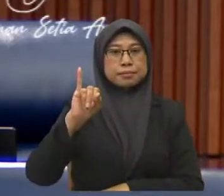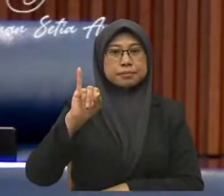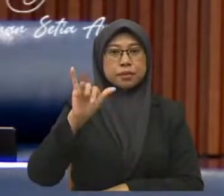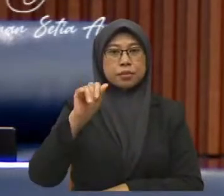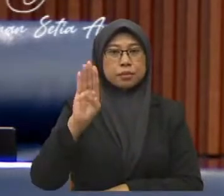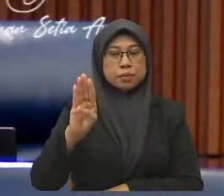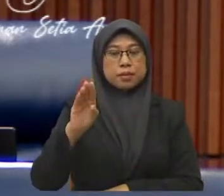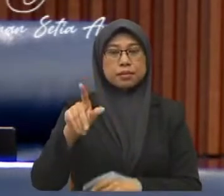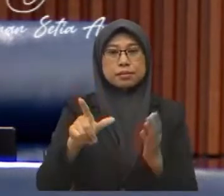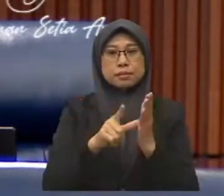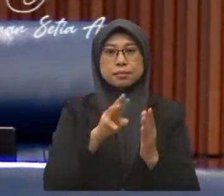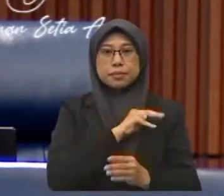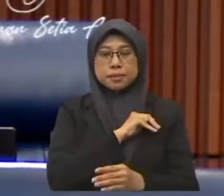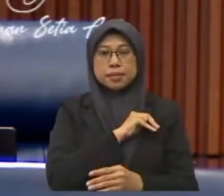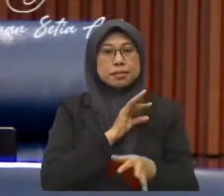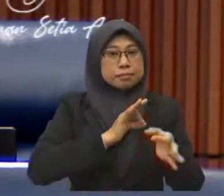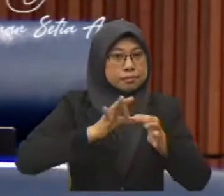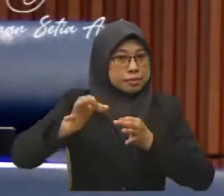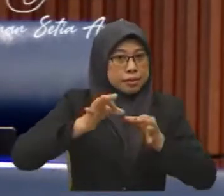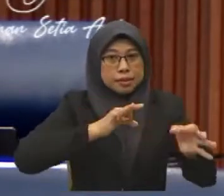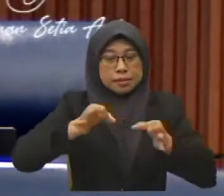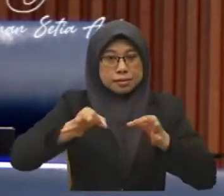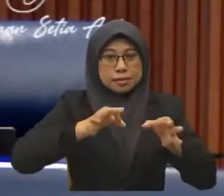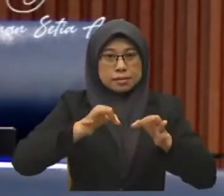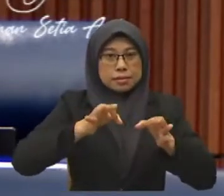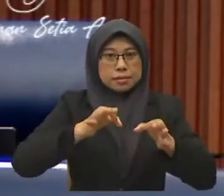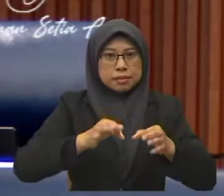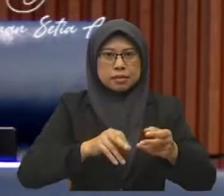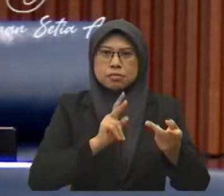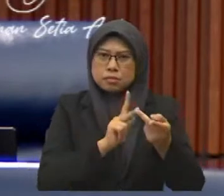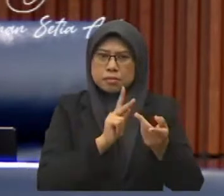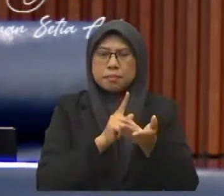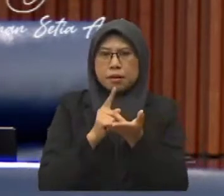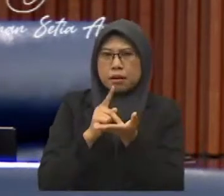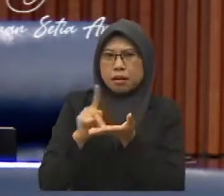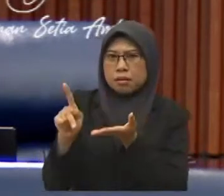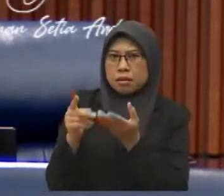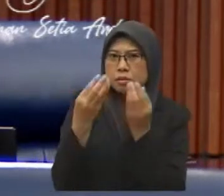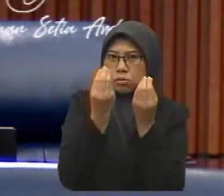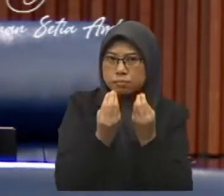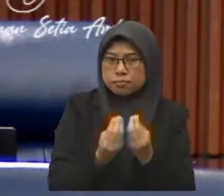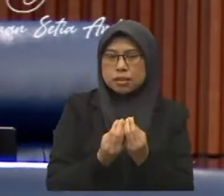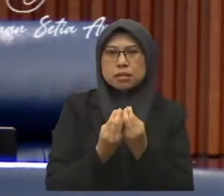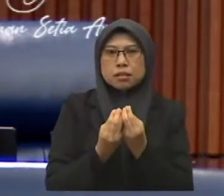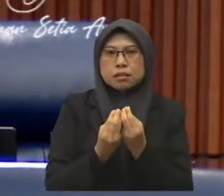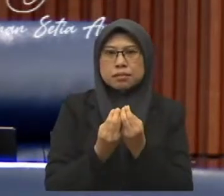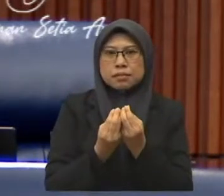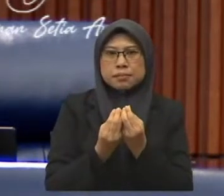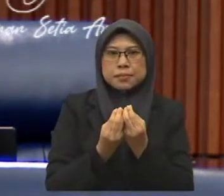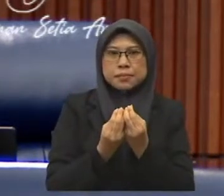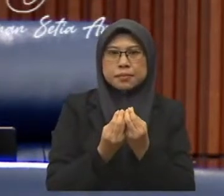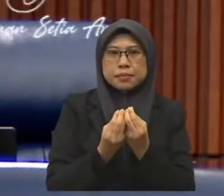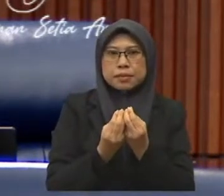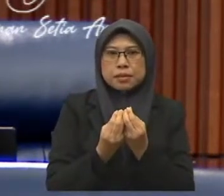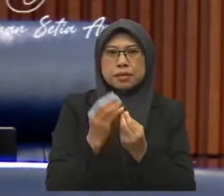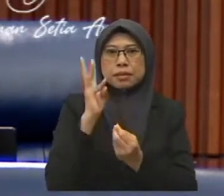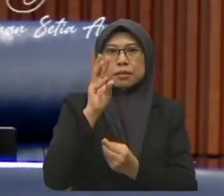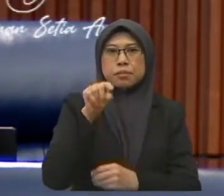yang dihormat Timbalan Menteri Pertahanan menjelaskan mengenai rasional pembayaran berjumlah